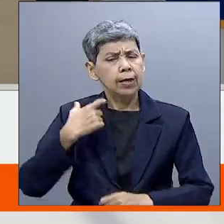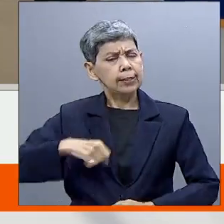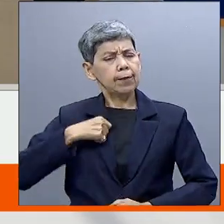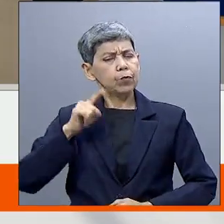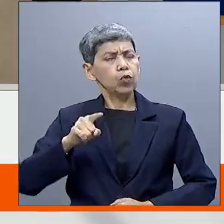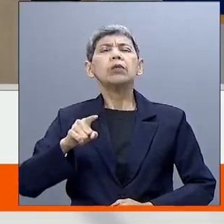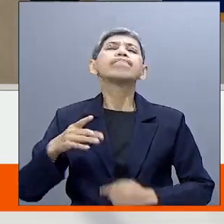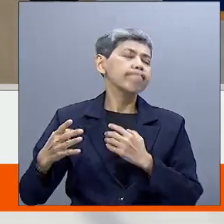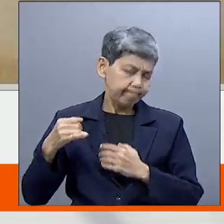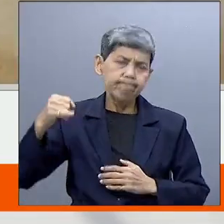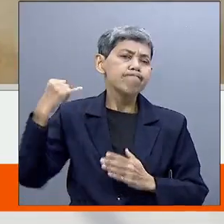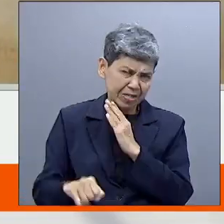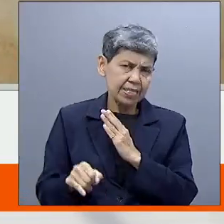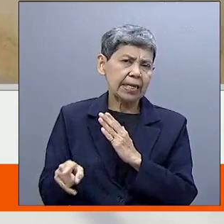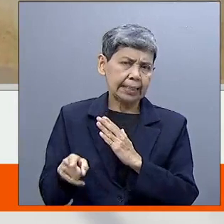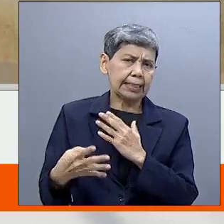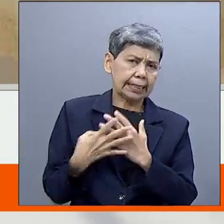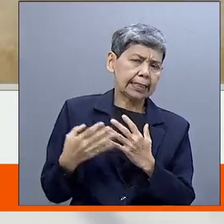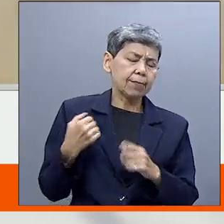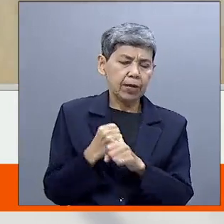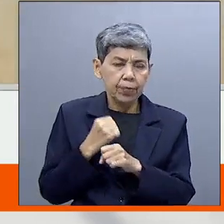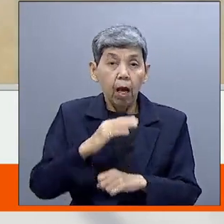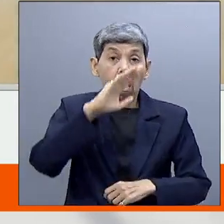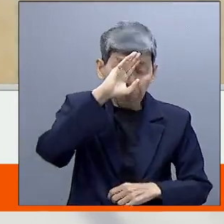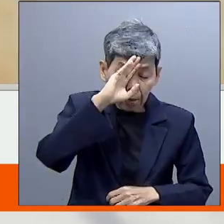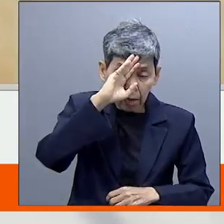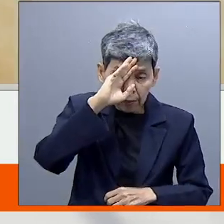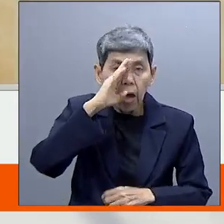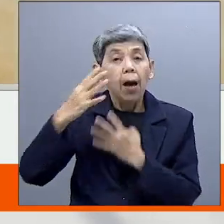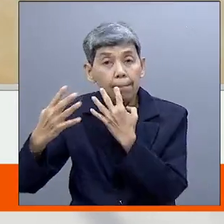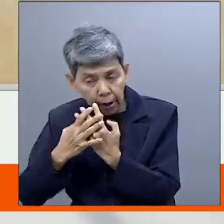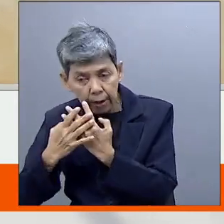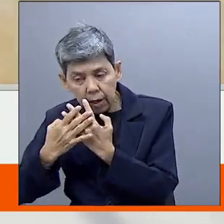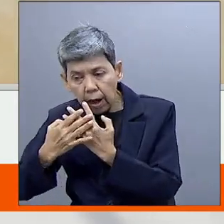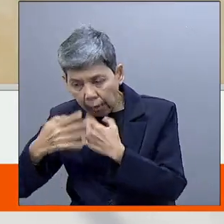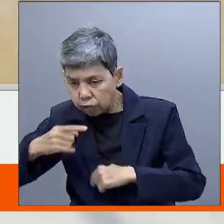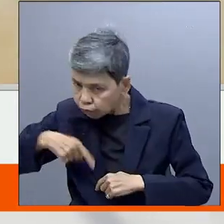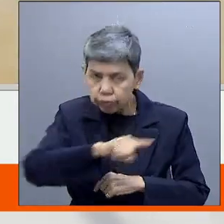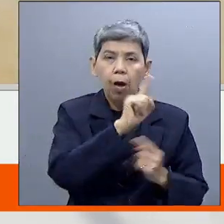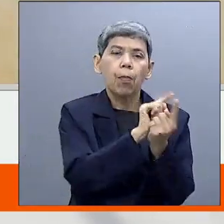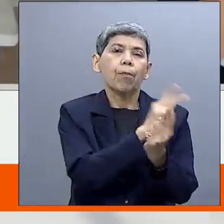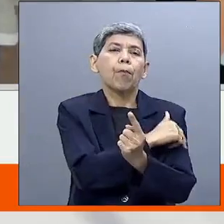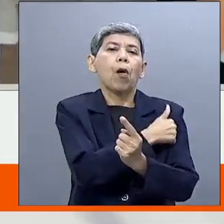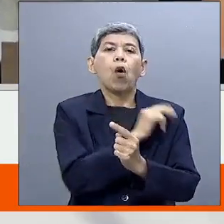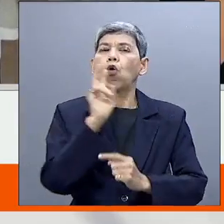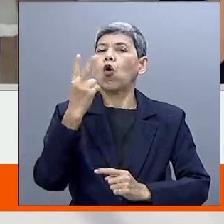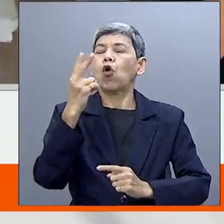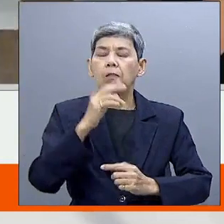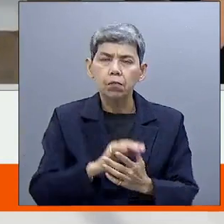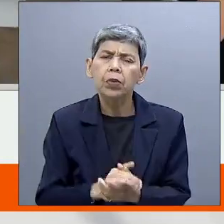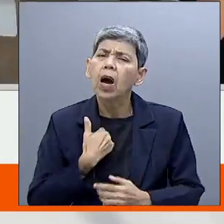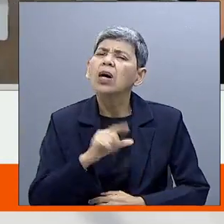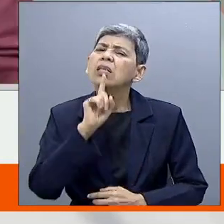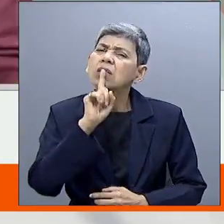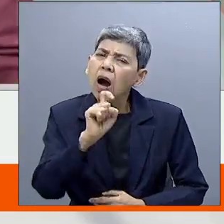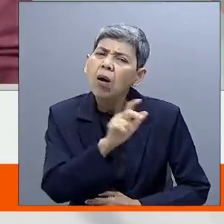ทษอยู่ดีเพ ีย งแต่ว่าถ้าเขาป่วยเขาก็ต้องได้รับโทษบวกกับการที่รับการรักษาด้วย ค่ะคุณหมอคะอย่างกร